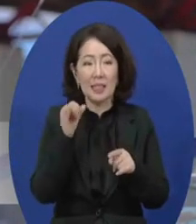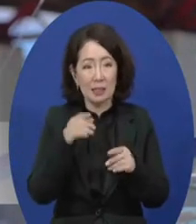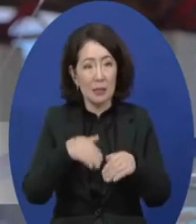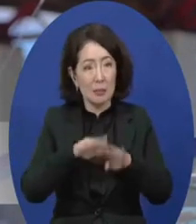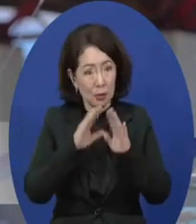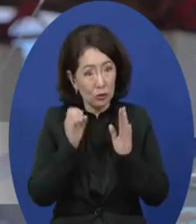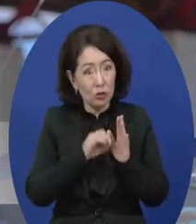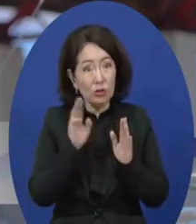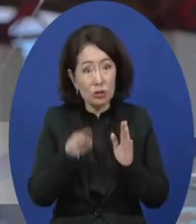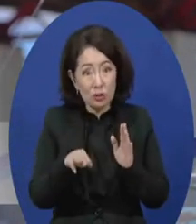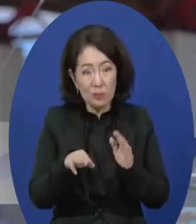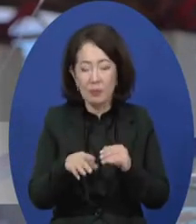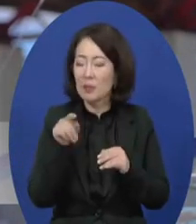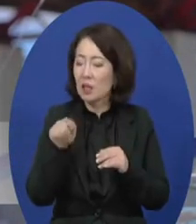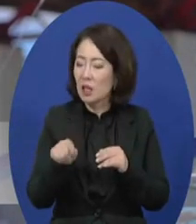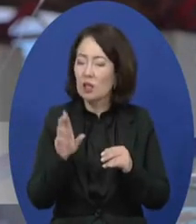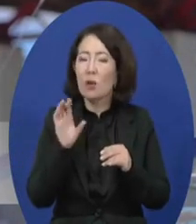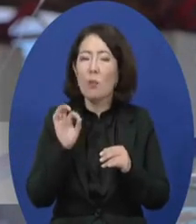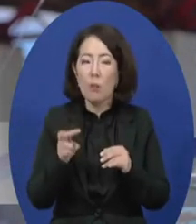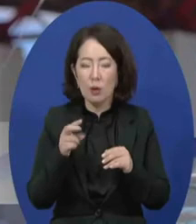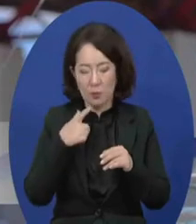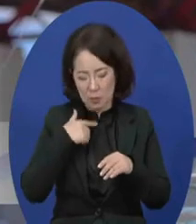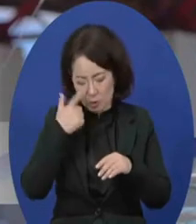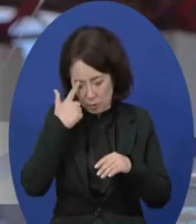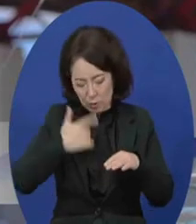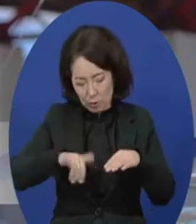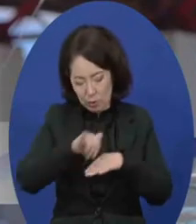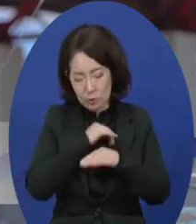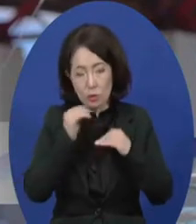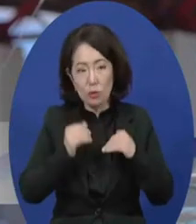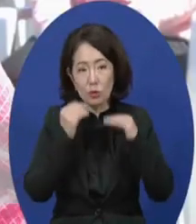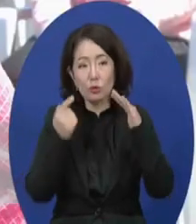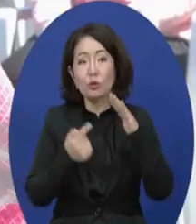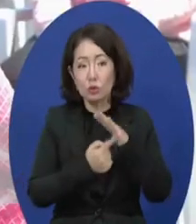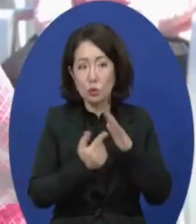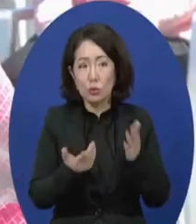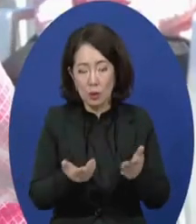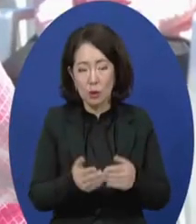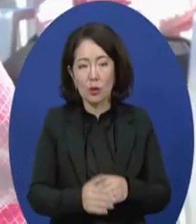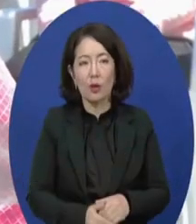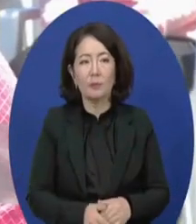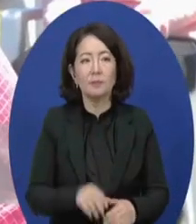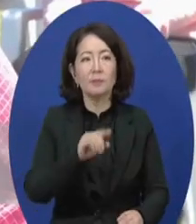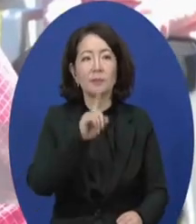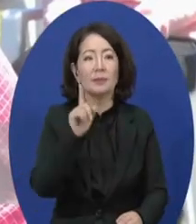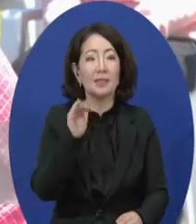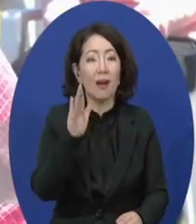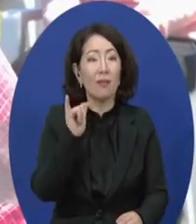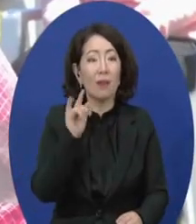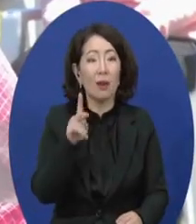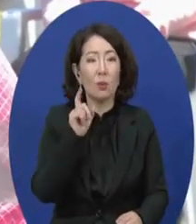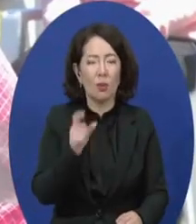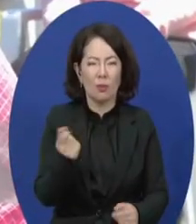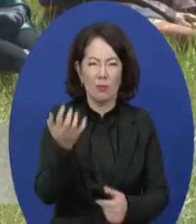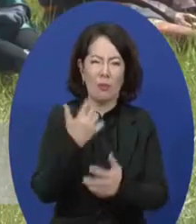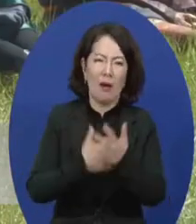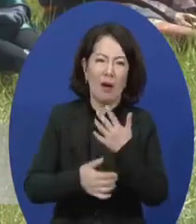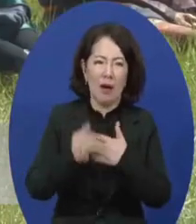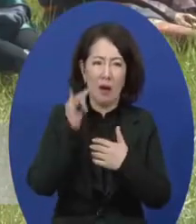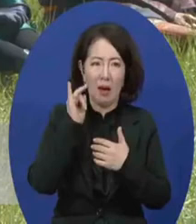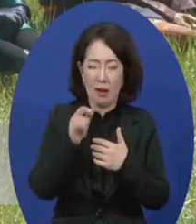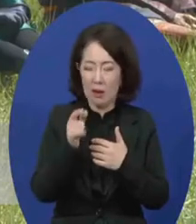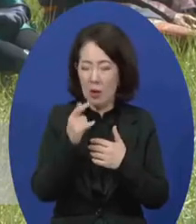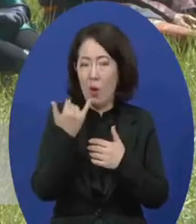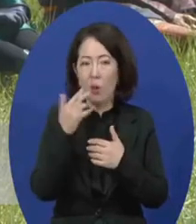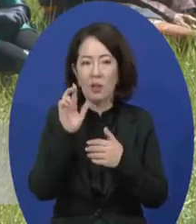мэ? Энэ бол манай улсын хөгжил дэвшлийн суурь болж байгаа. Завханчууд хүн амын ачааллаа дийлэхэ болсон